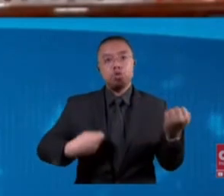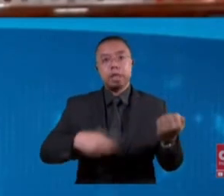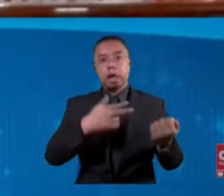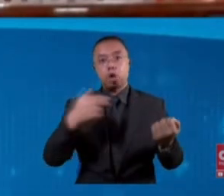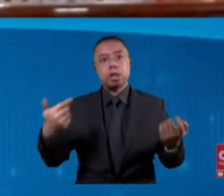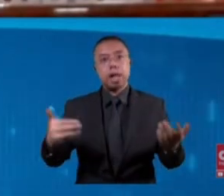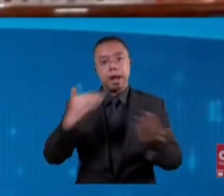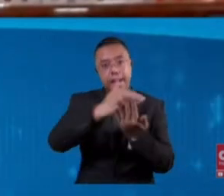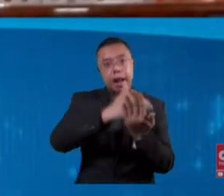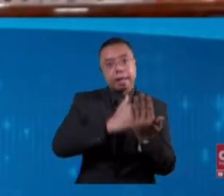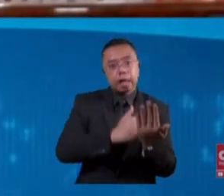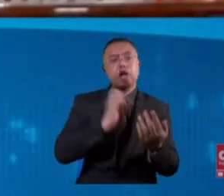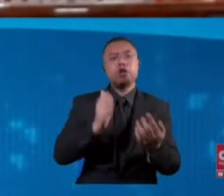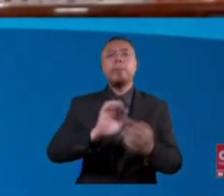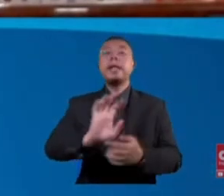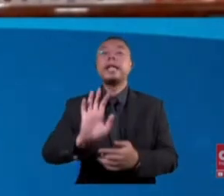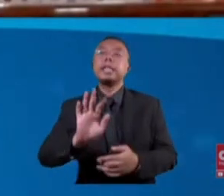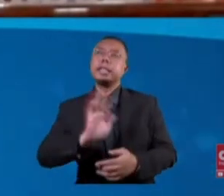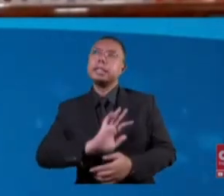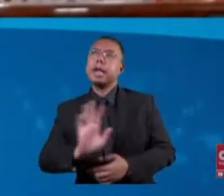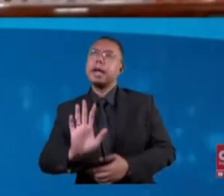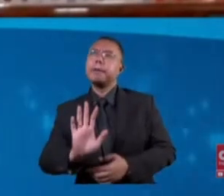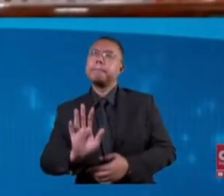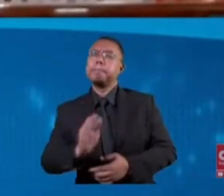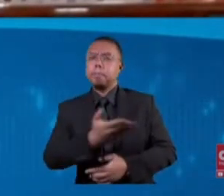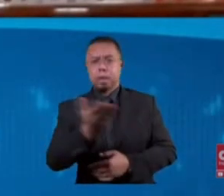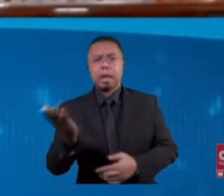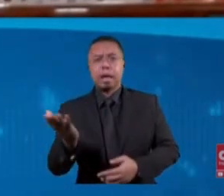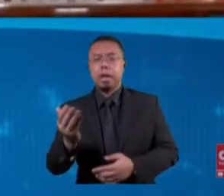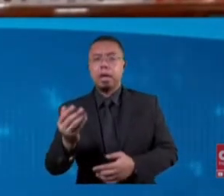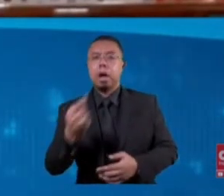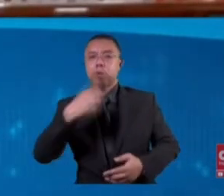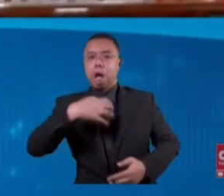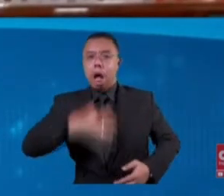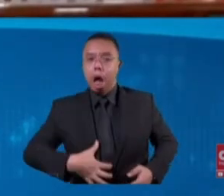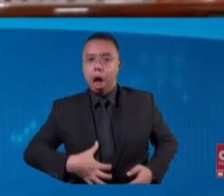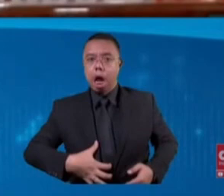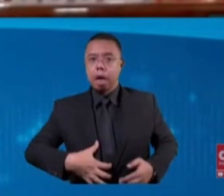mendata, ya, sehingga nanti jangan sampai Anda ternyata